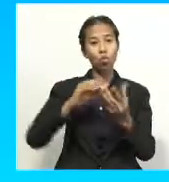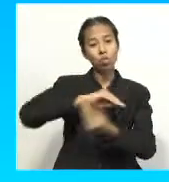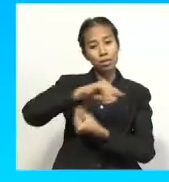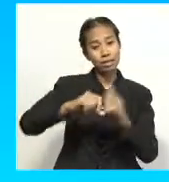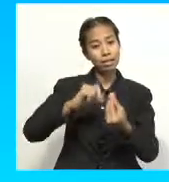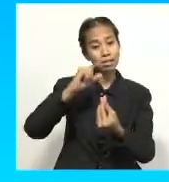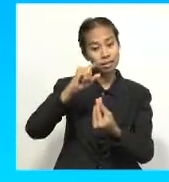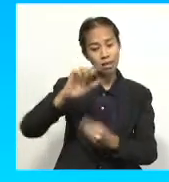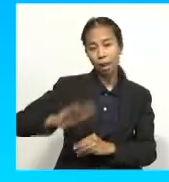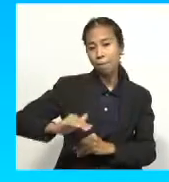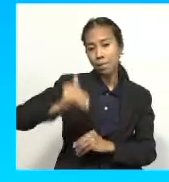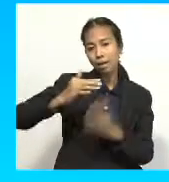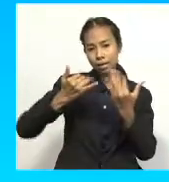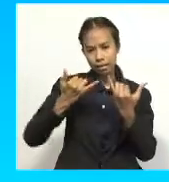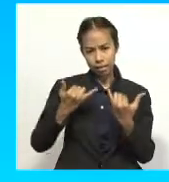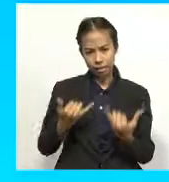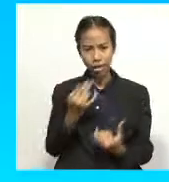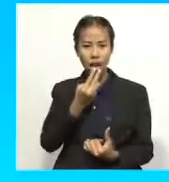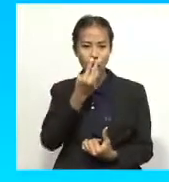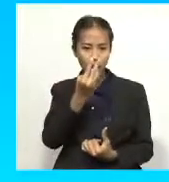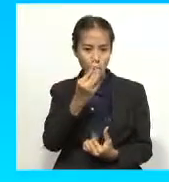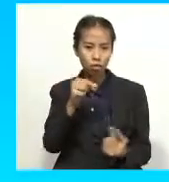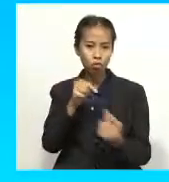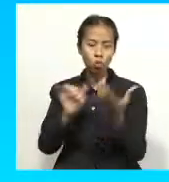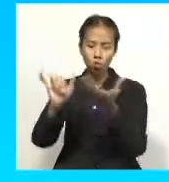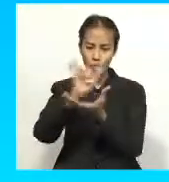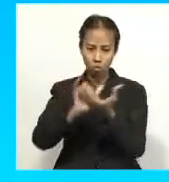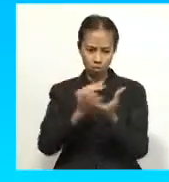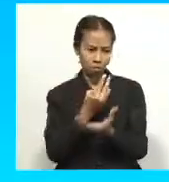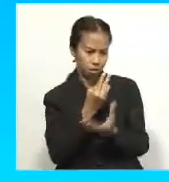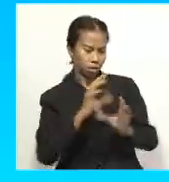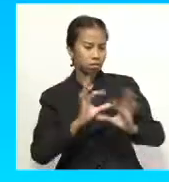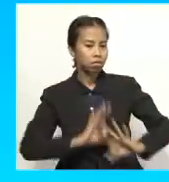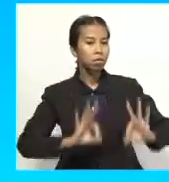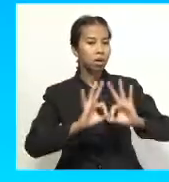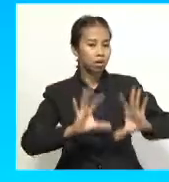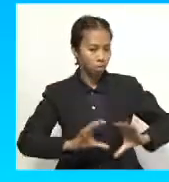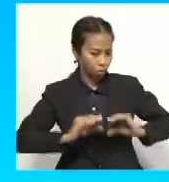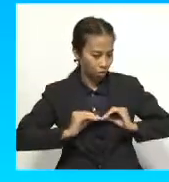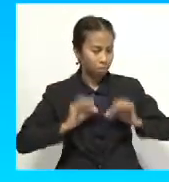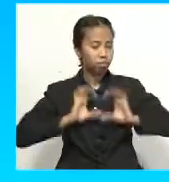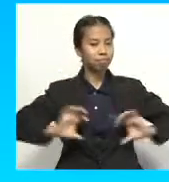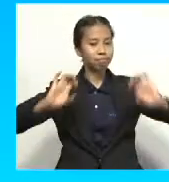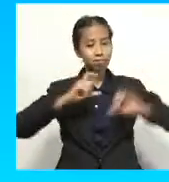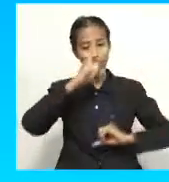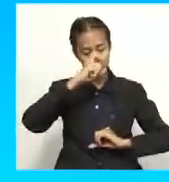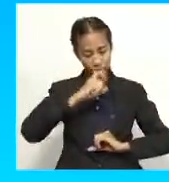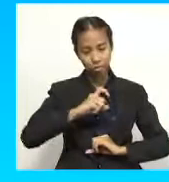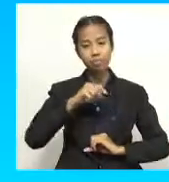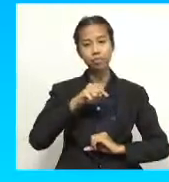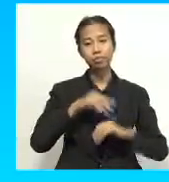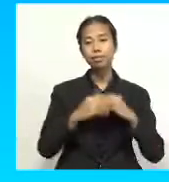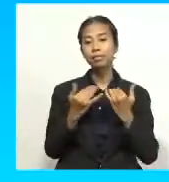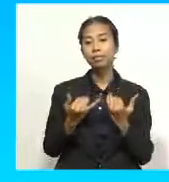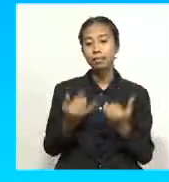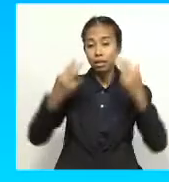การเมืองนะคะซึ่งก็สะท้อนให้เห็นค่ะว่ายุโรปนั้นให้ความสำคัญและยอมรับรัฐบาลไทยมากยิ่งขึ้นค่ะท่านนายกนะ